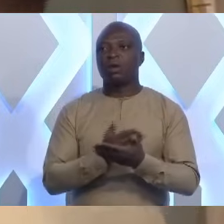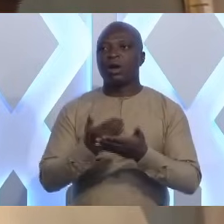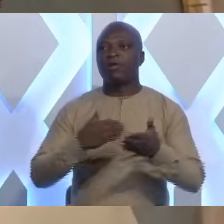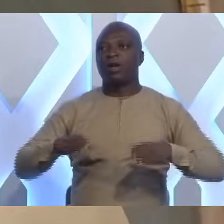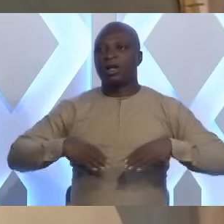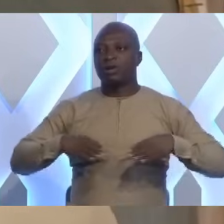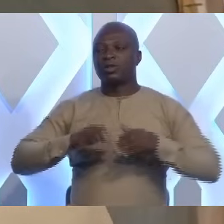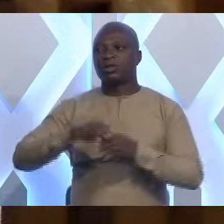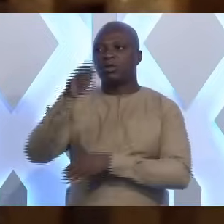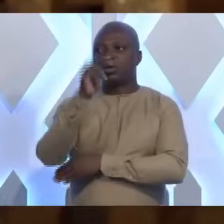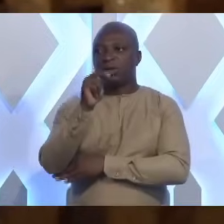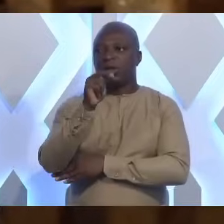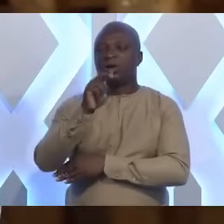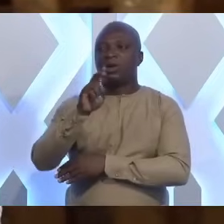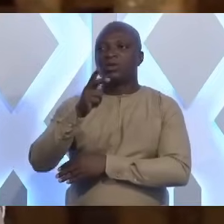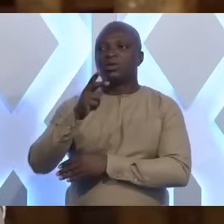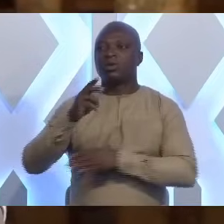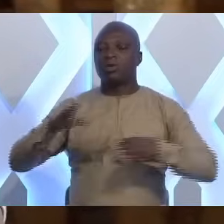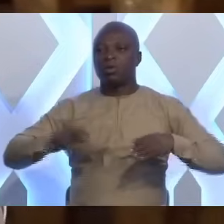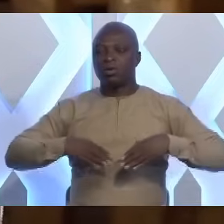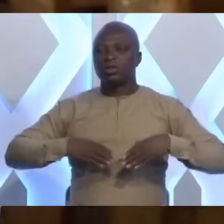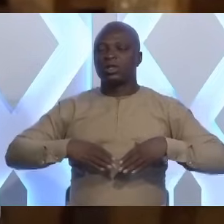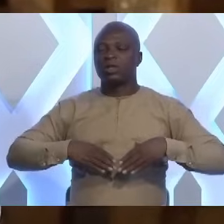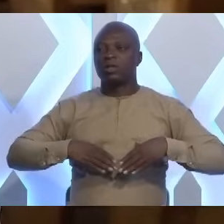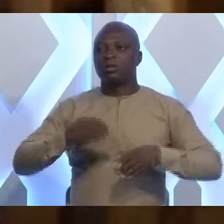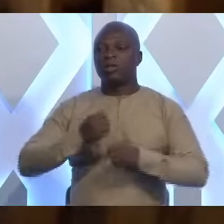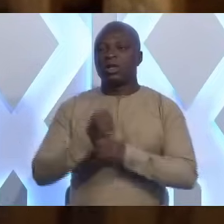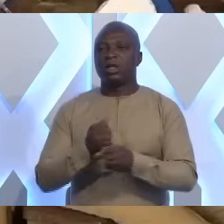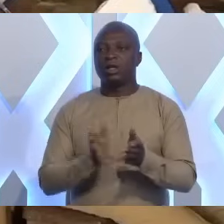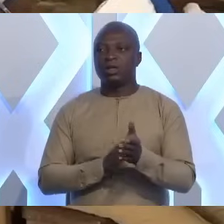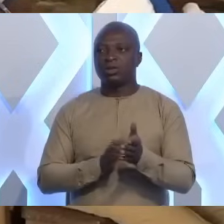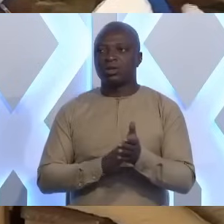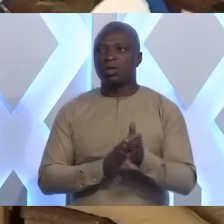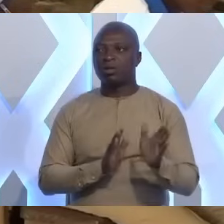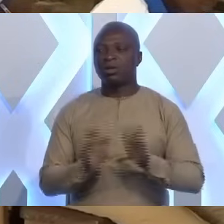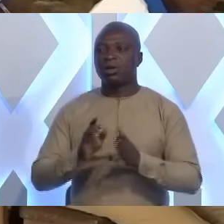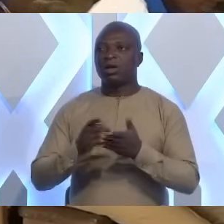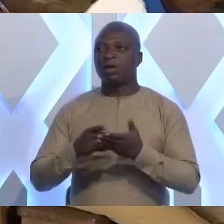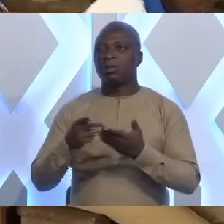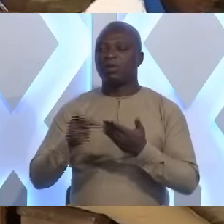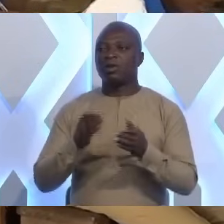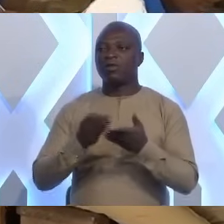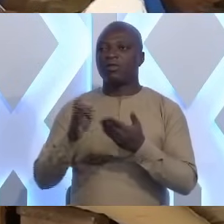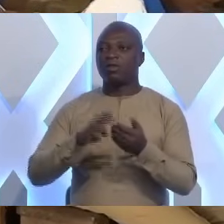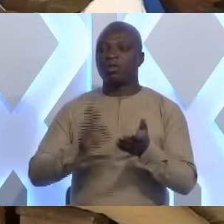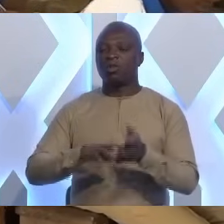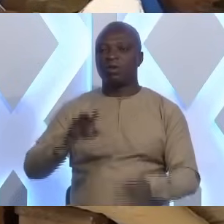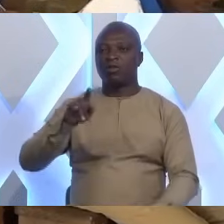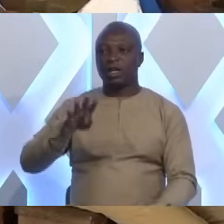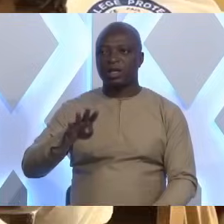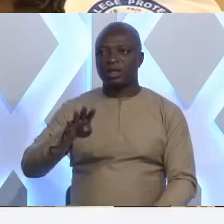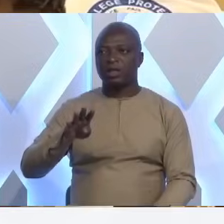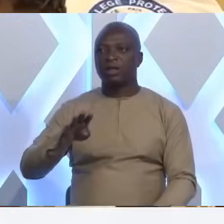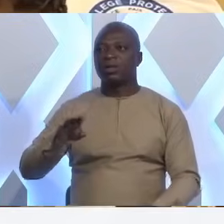de Noël. Le second congé de détente pour le compte de l'année scolaire en cours est prévu en février 2024.